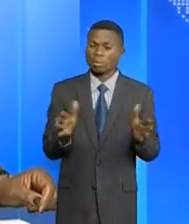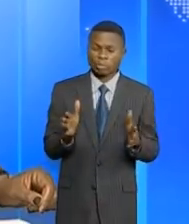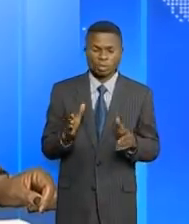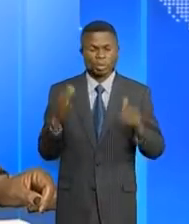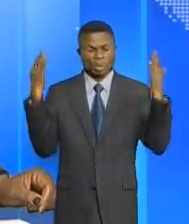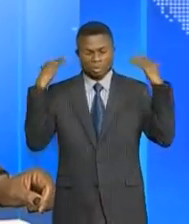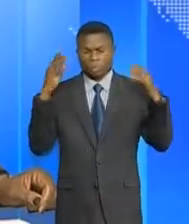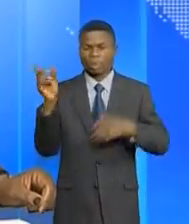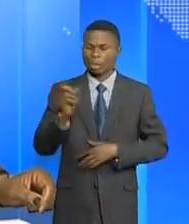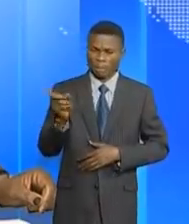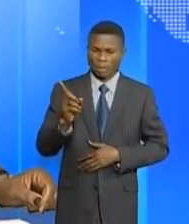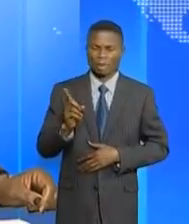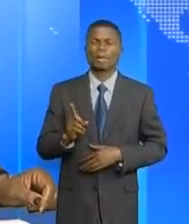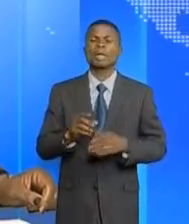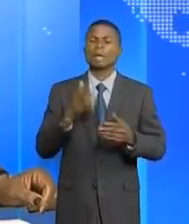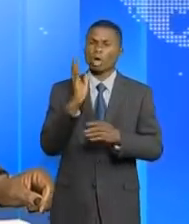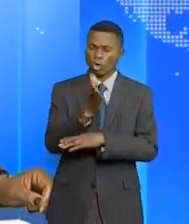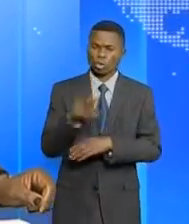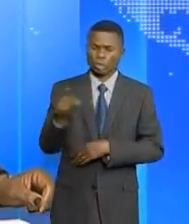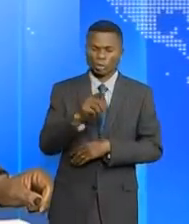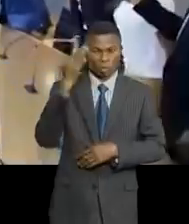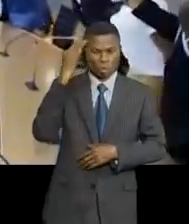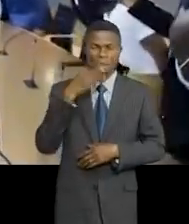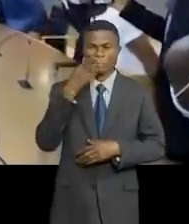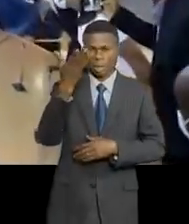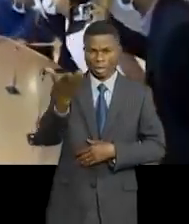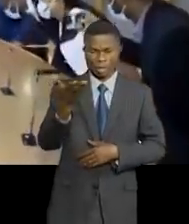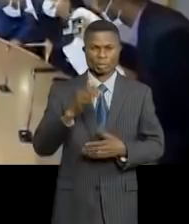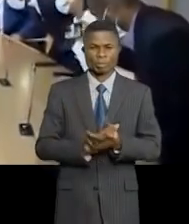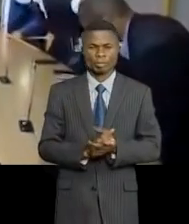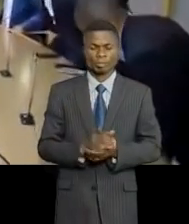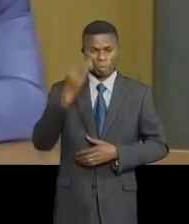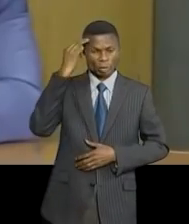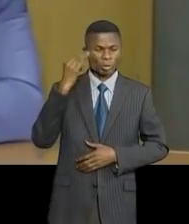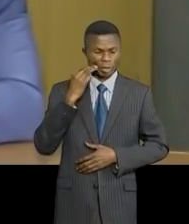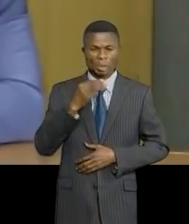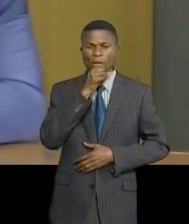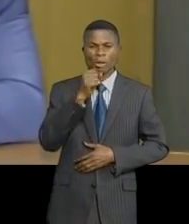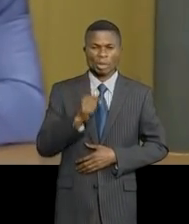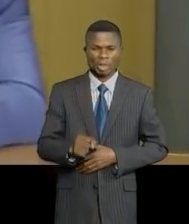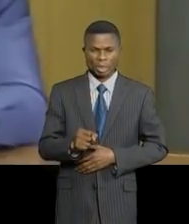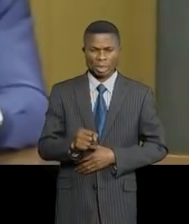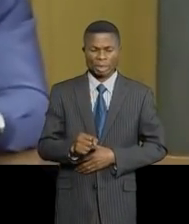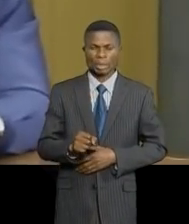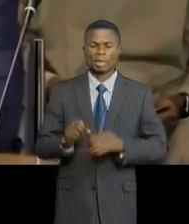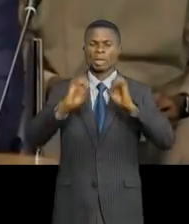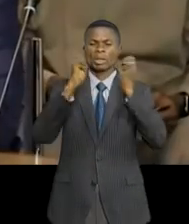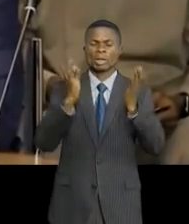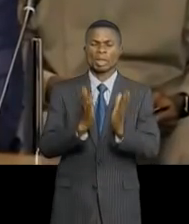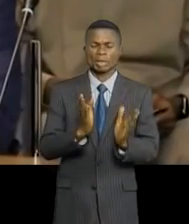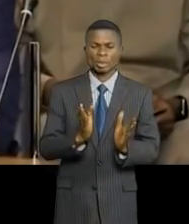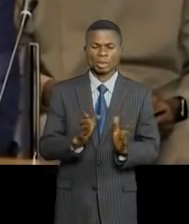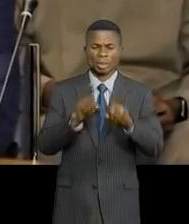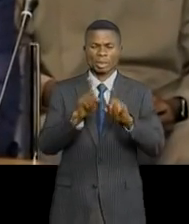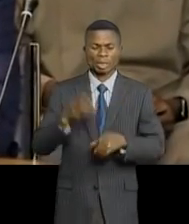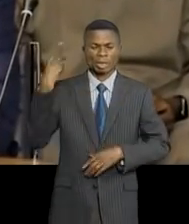effets secondaires après sa prise. Jojo Ndibou nous en parle. Le ministre honoraire Clément Konkou, l'entrepreneur Michel Kabeya et